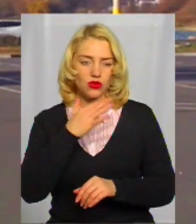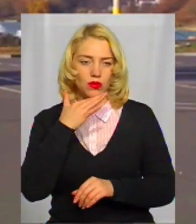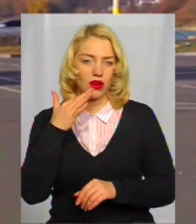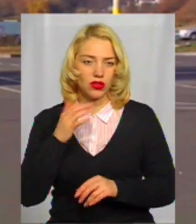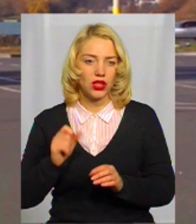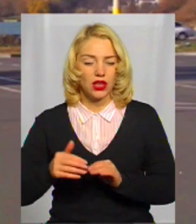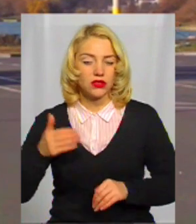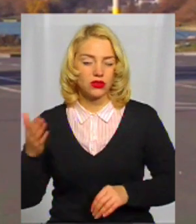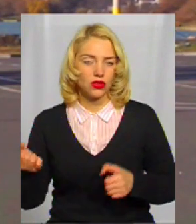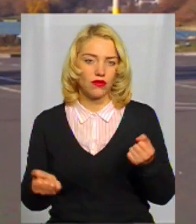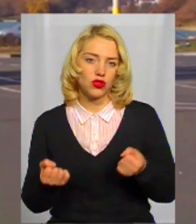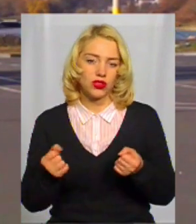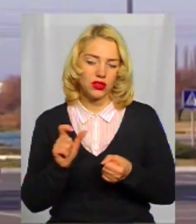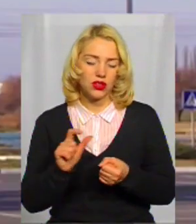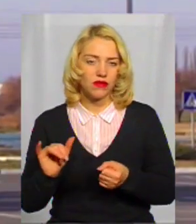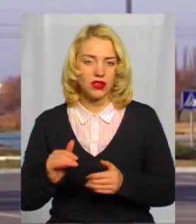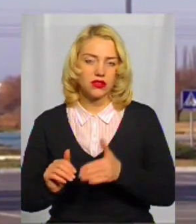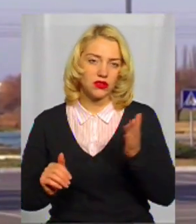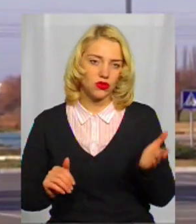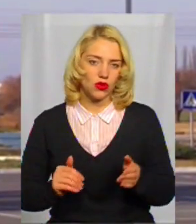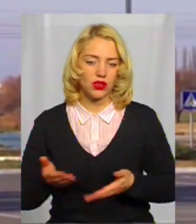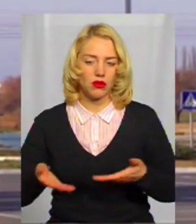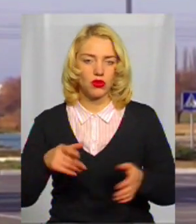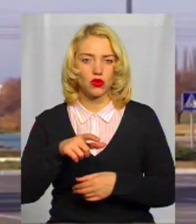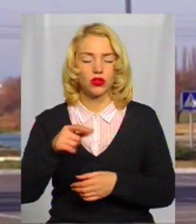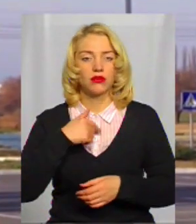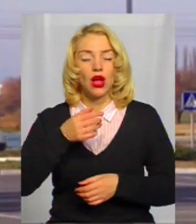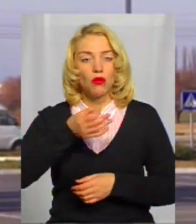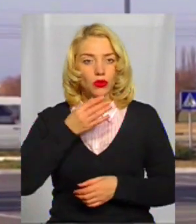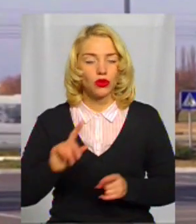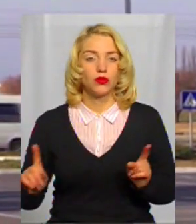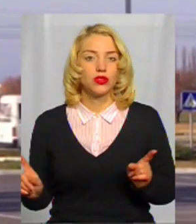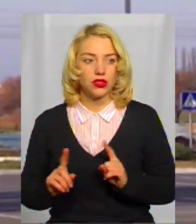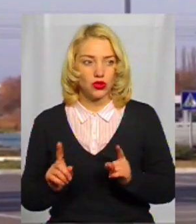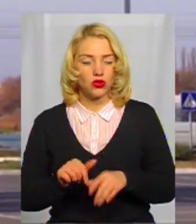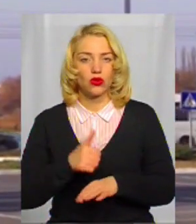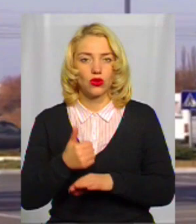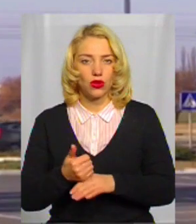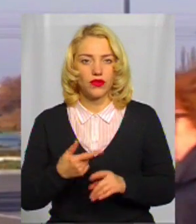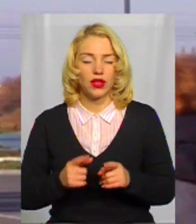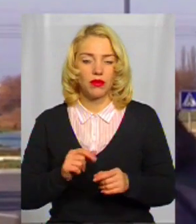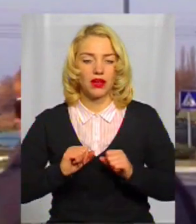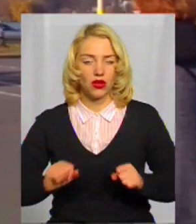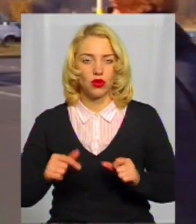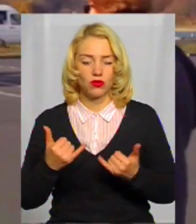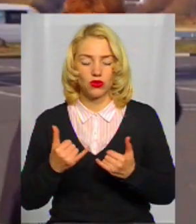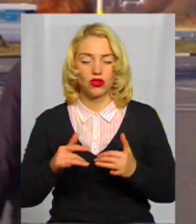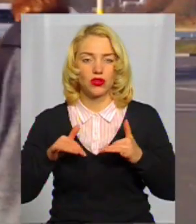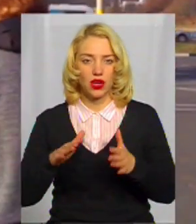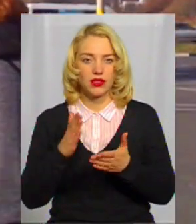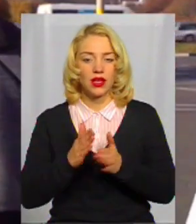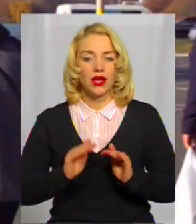Як зі сторони водіїв, так зі сторони пішоходів. Мені дуже подобається, що головними героями сьогоднішньої акції є діти.